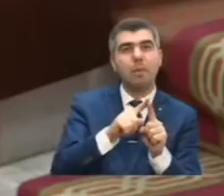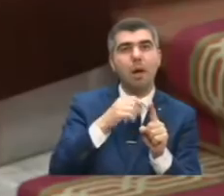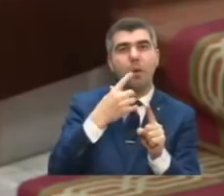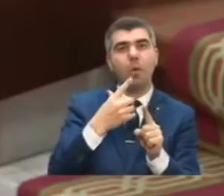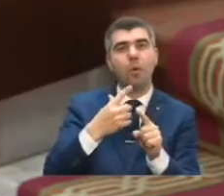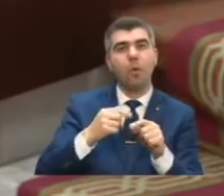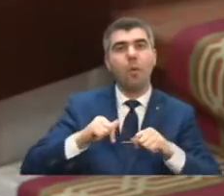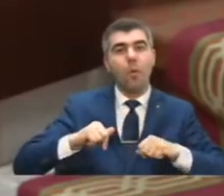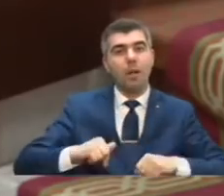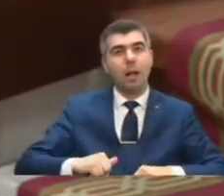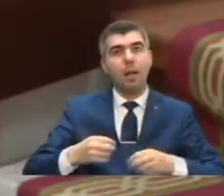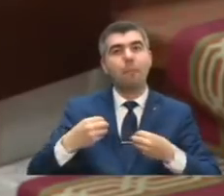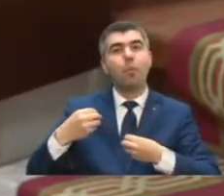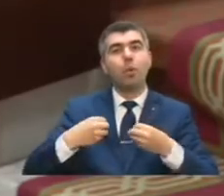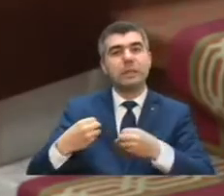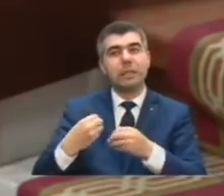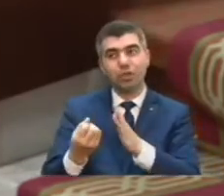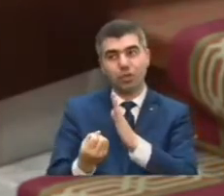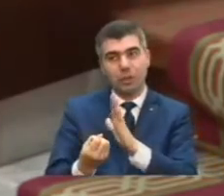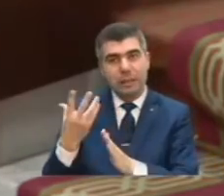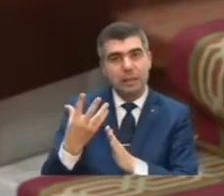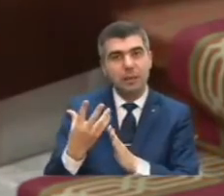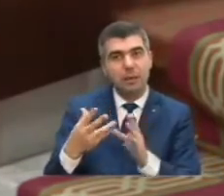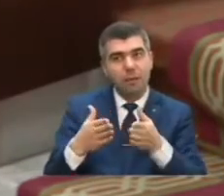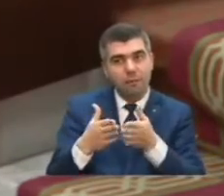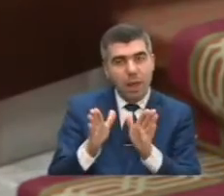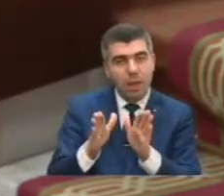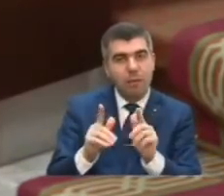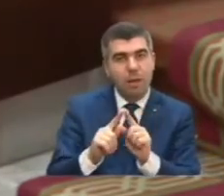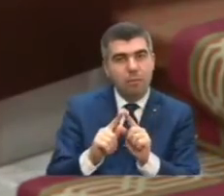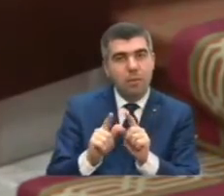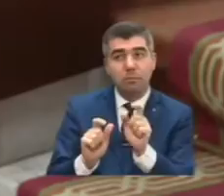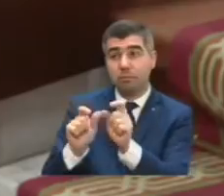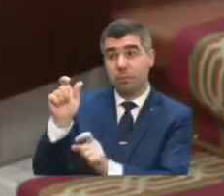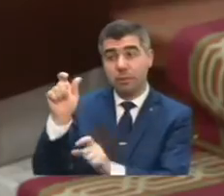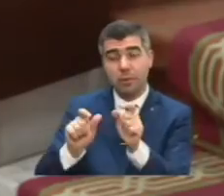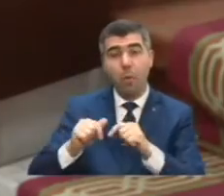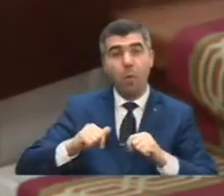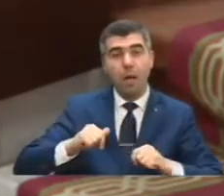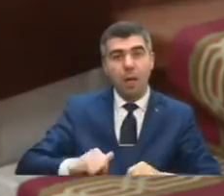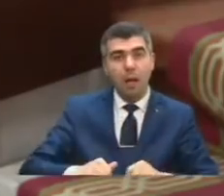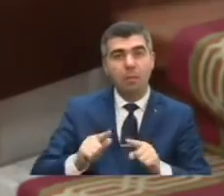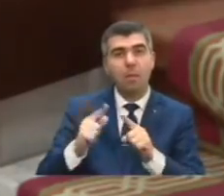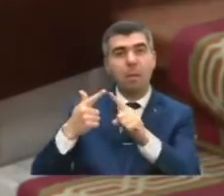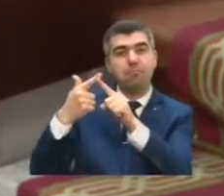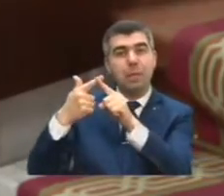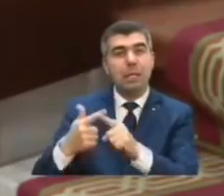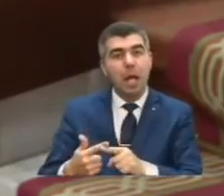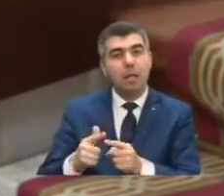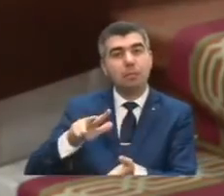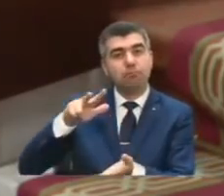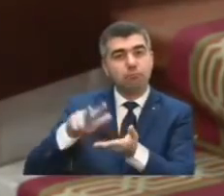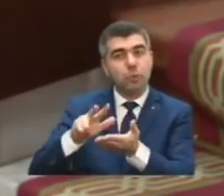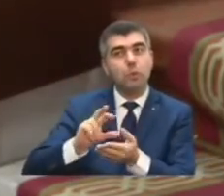بالوزارة، لأن ملي تتخلق مديرية خصك تشوف بطبيعة الحال الرأي ديال أحد الوزارات الهامة اللي هي وزارة المالية. فيما يتعلق